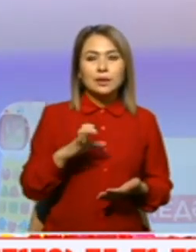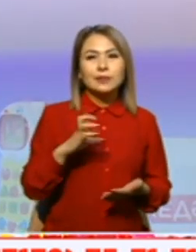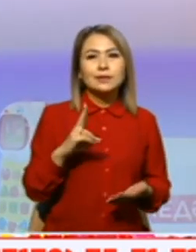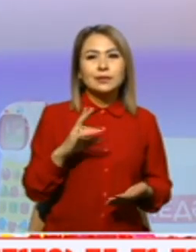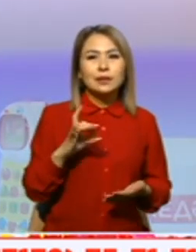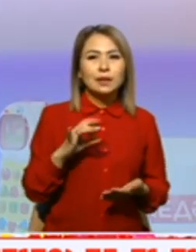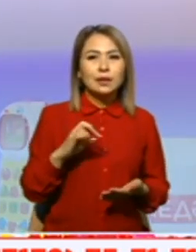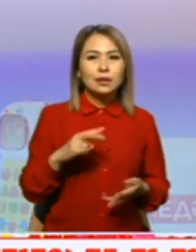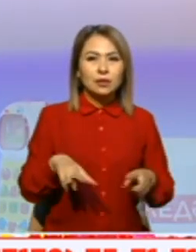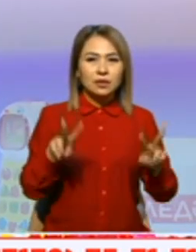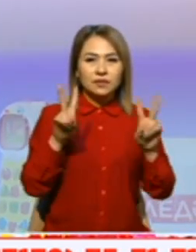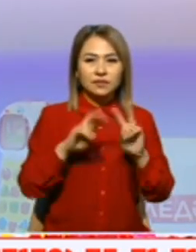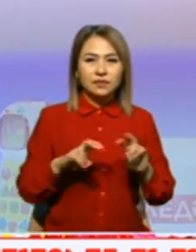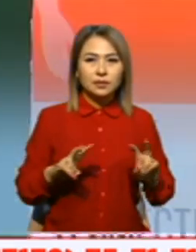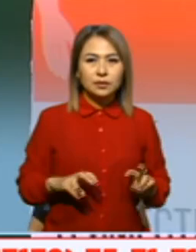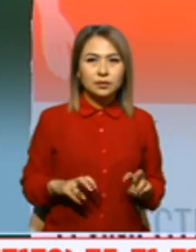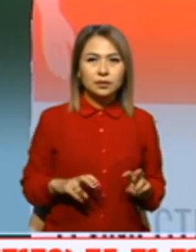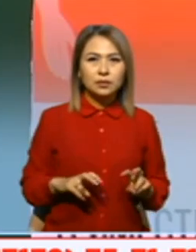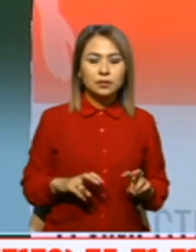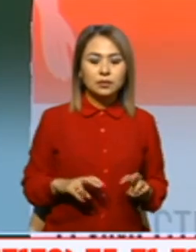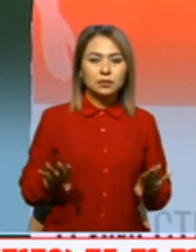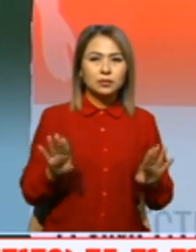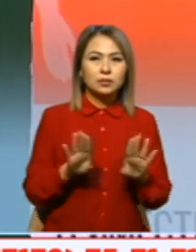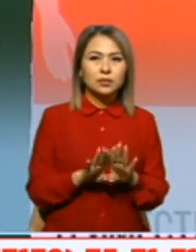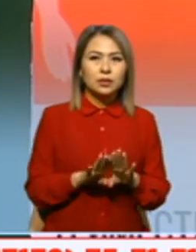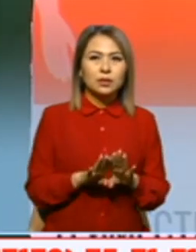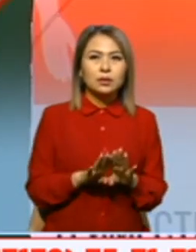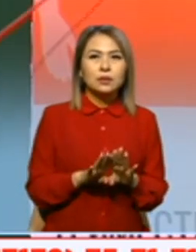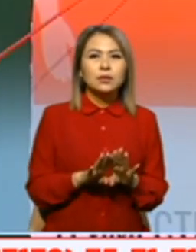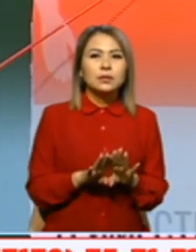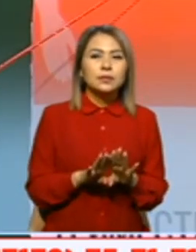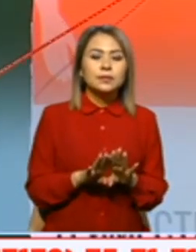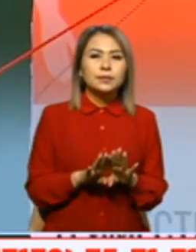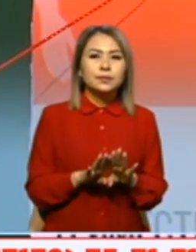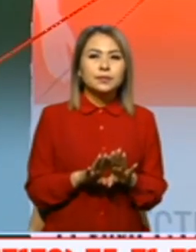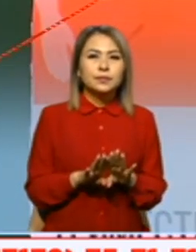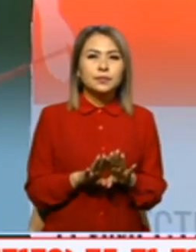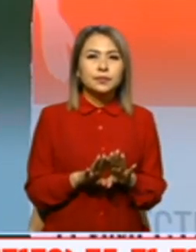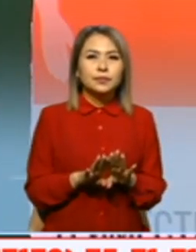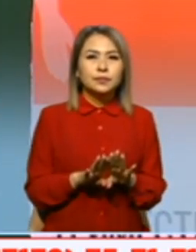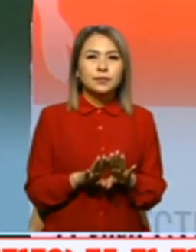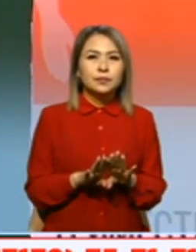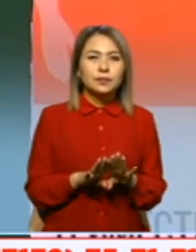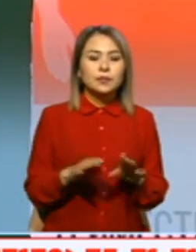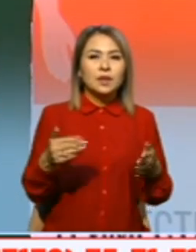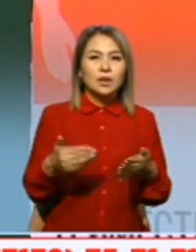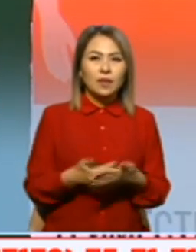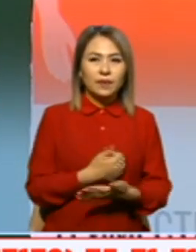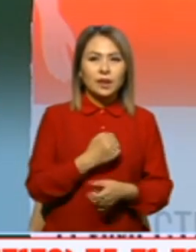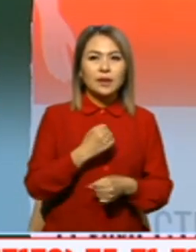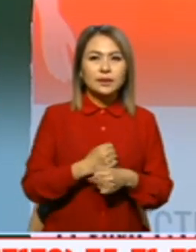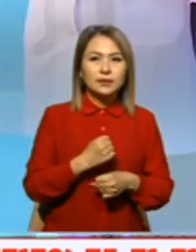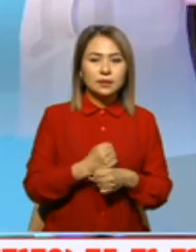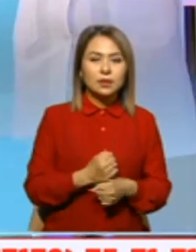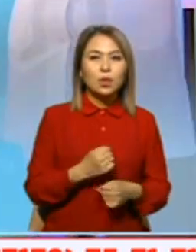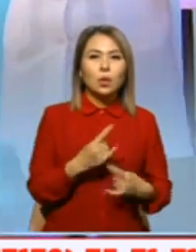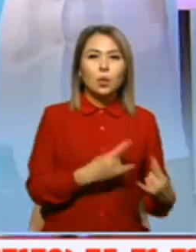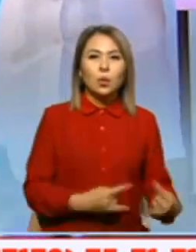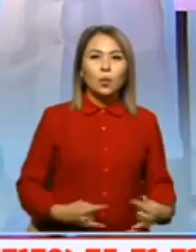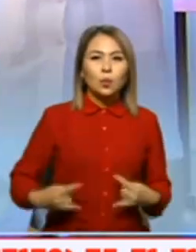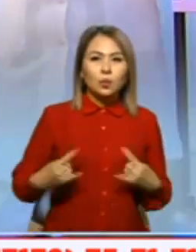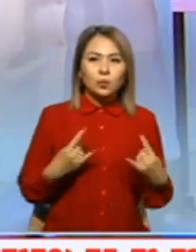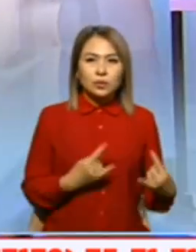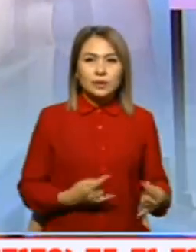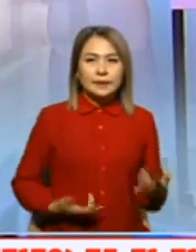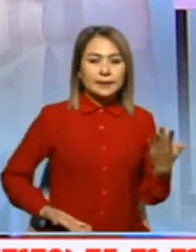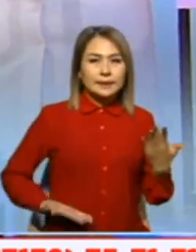деп аталады, генетик емес, скрининг. Ол жақта үшінші триместрінде бізде аналарда тағы да УЗИ жасалады. Егер де екінші